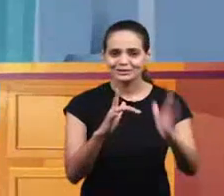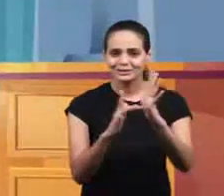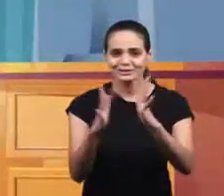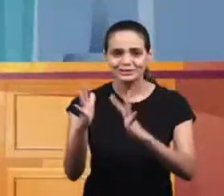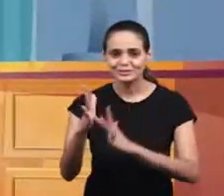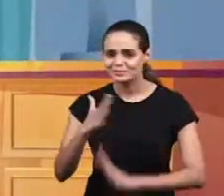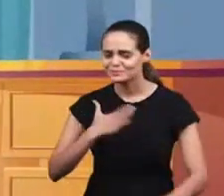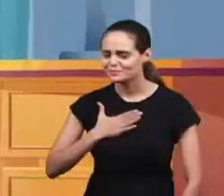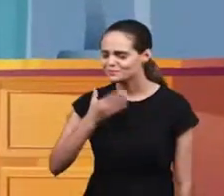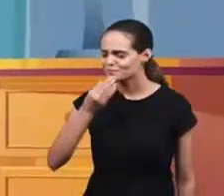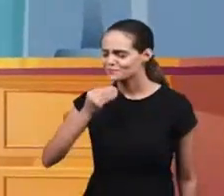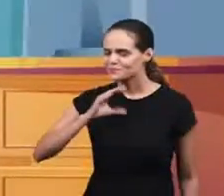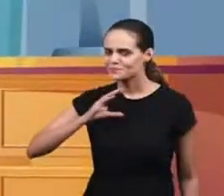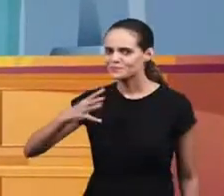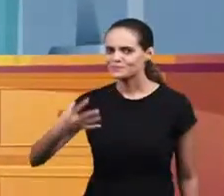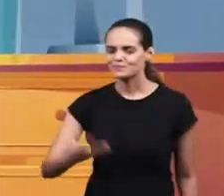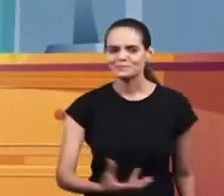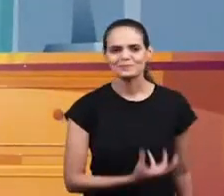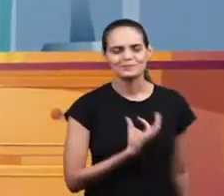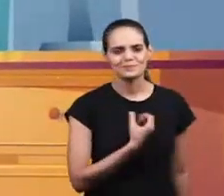Jesus heilt und rettet.